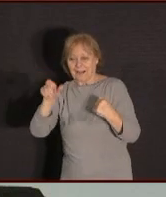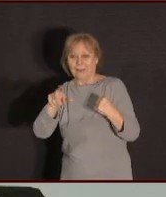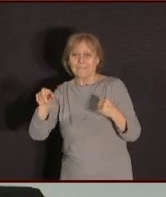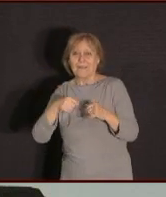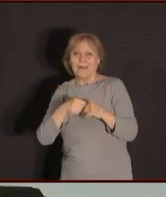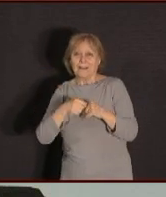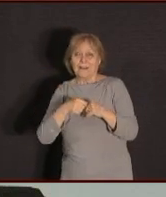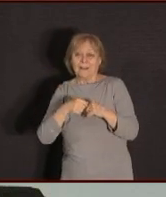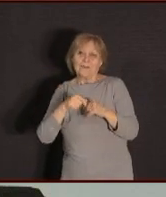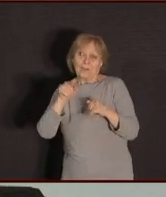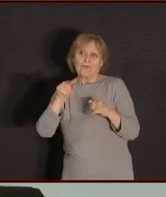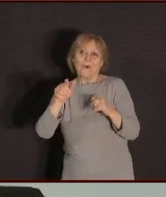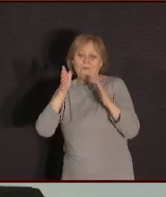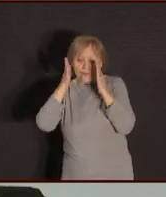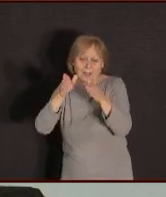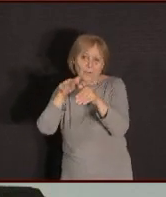zatočišče k njegovim nogam.